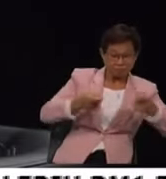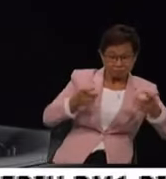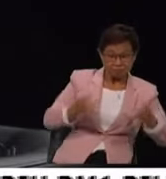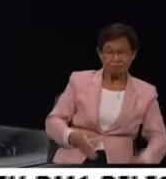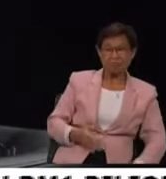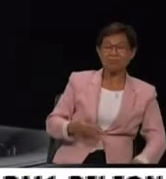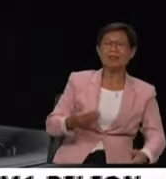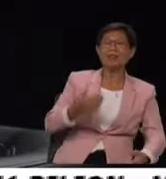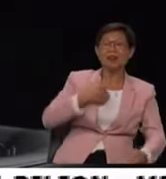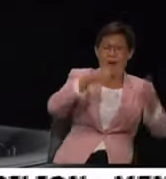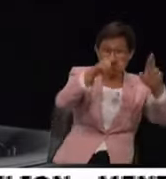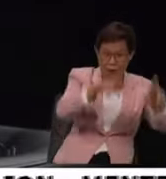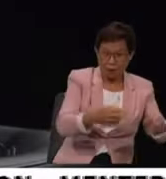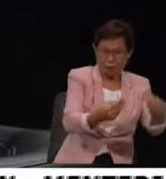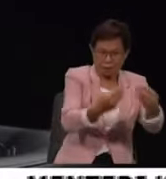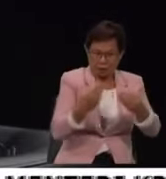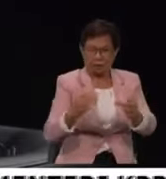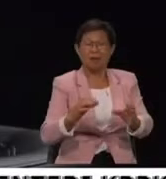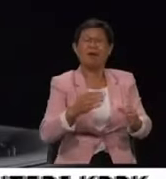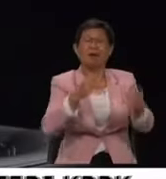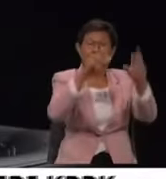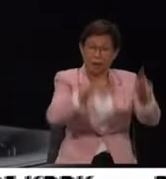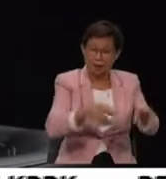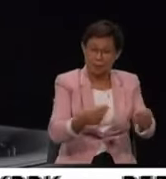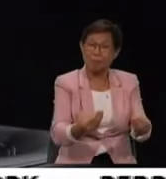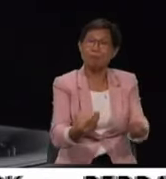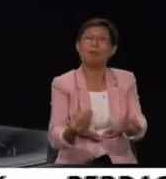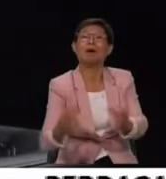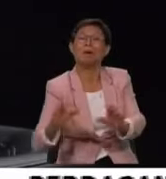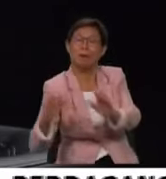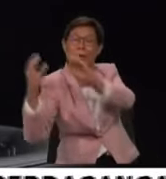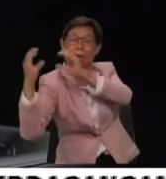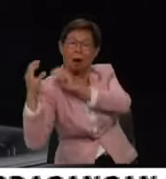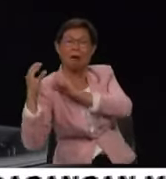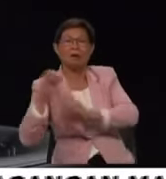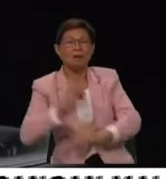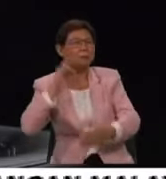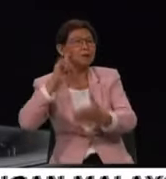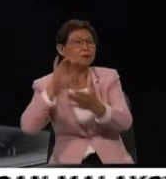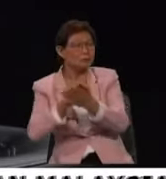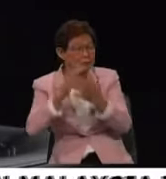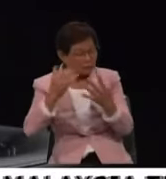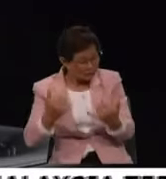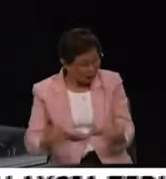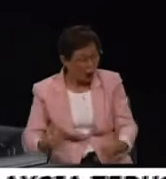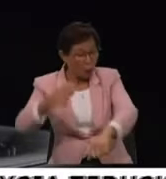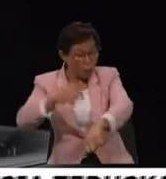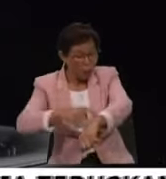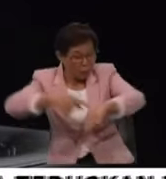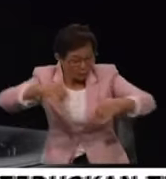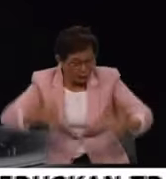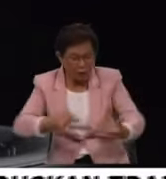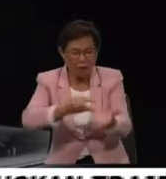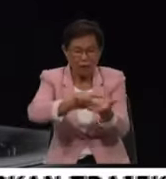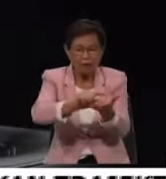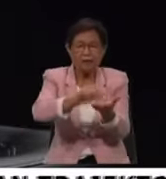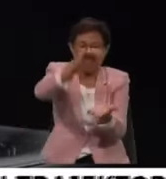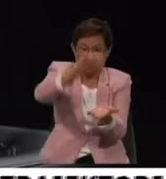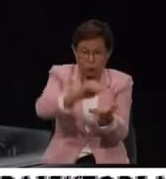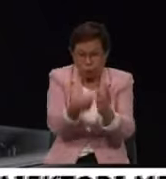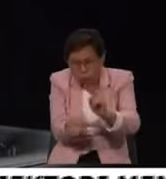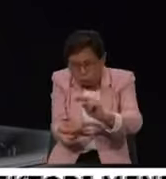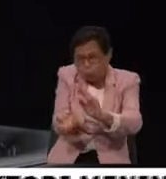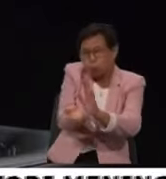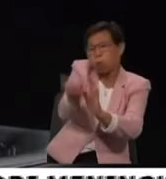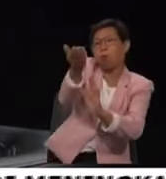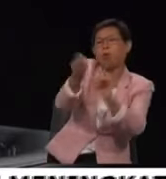mereka yang diberi amanat oleh rakyat untuk menjalani tanggungjawab. Saya percaya ini adalah waktu dan masa untuk kita menaikkan gaji minimum ke